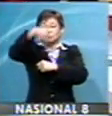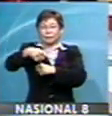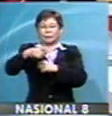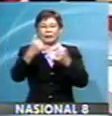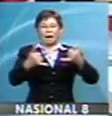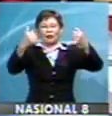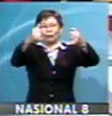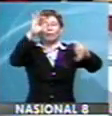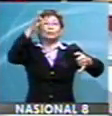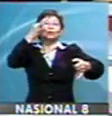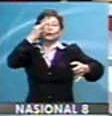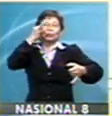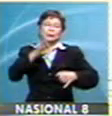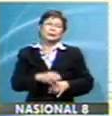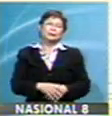Anugerah